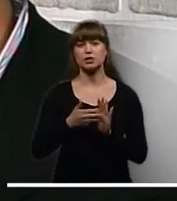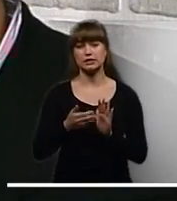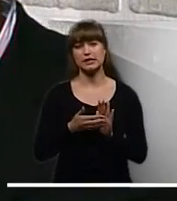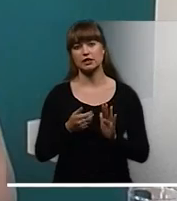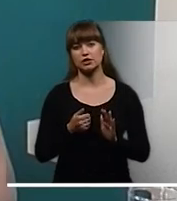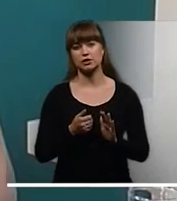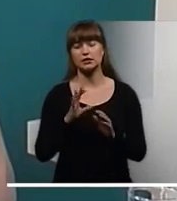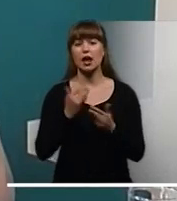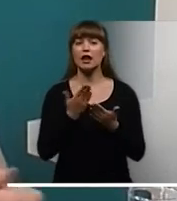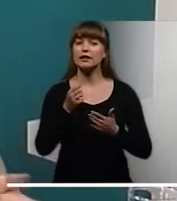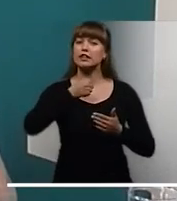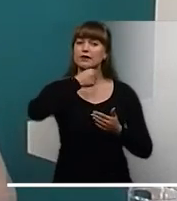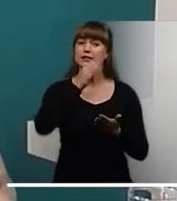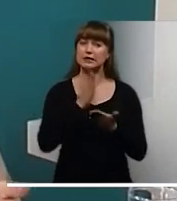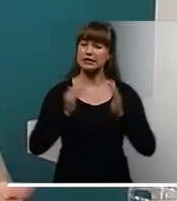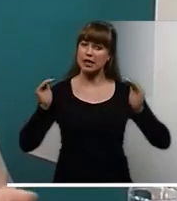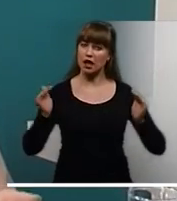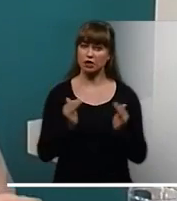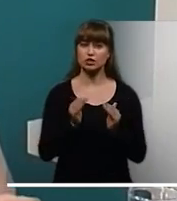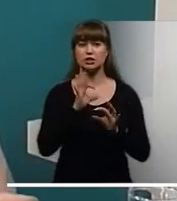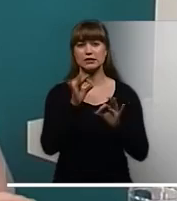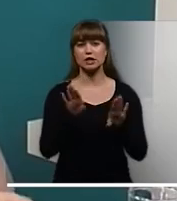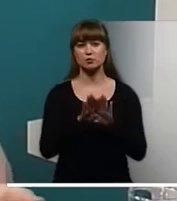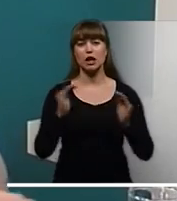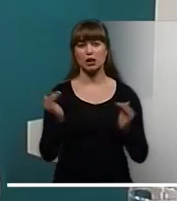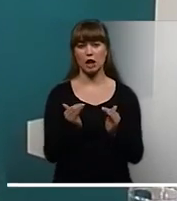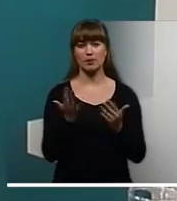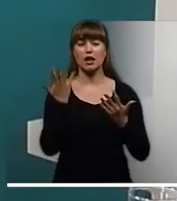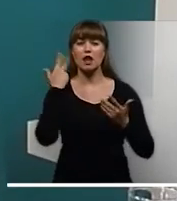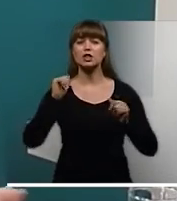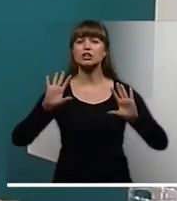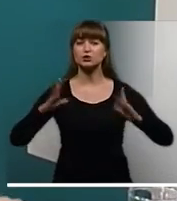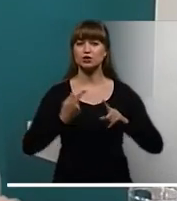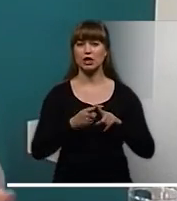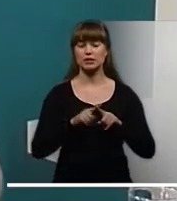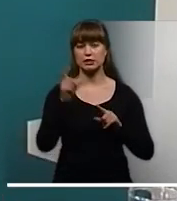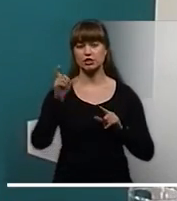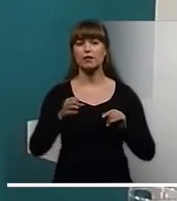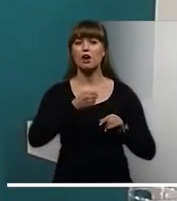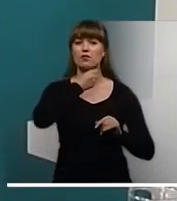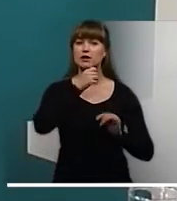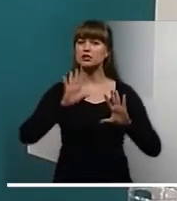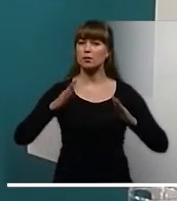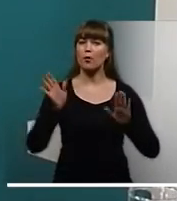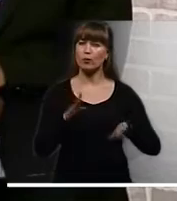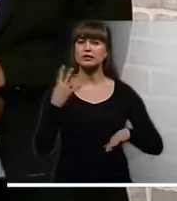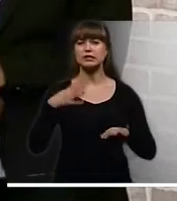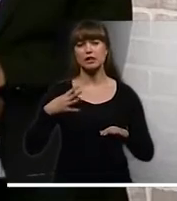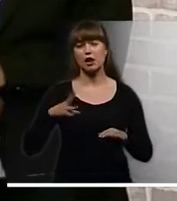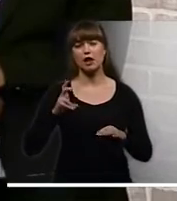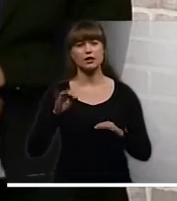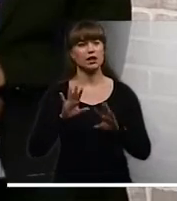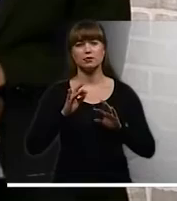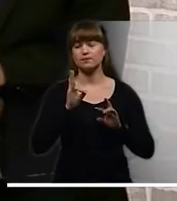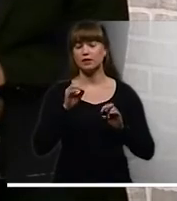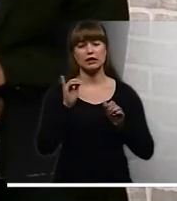недостаточностью. Какие-то возрастные есть ограничения, скажем так, рамки, да, когда случается это с человеком? Такой-то возрастной момент уже там после 40 не,